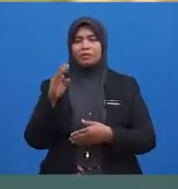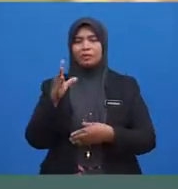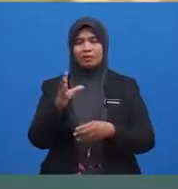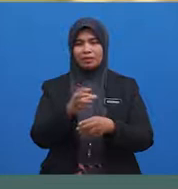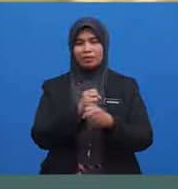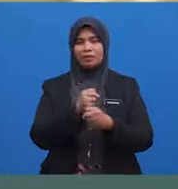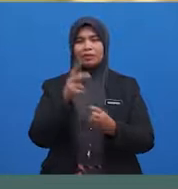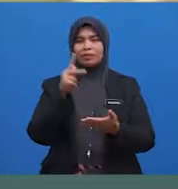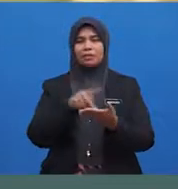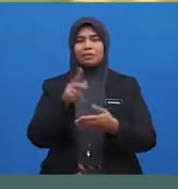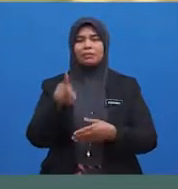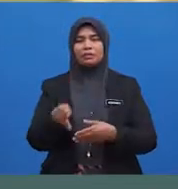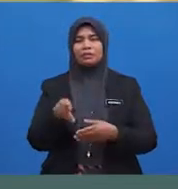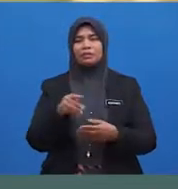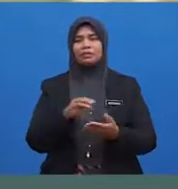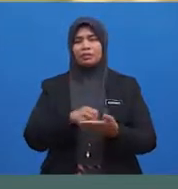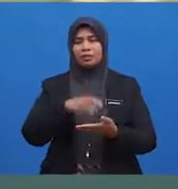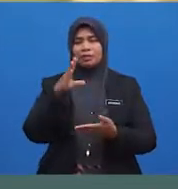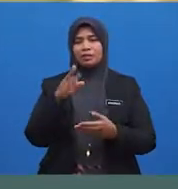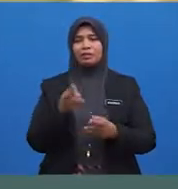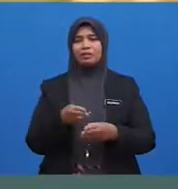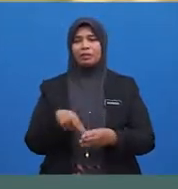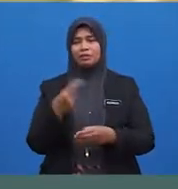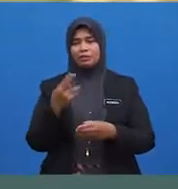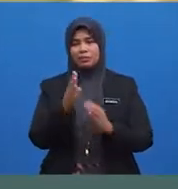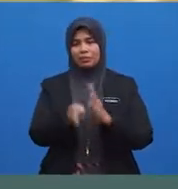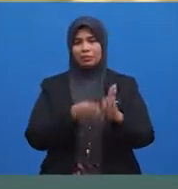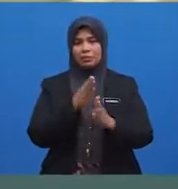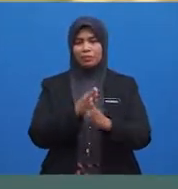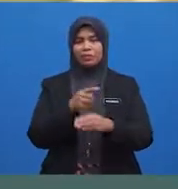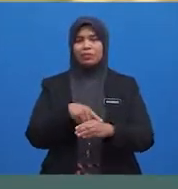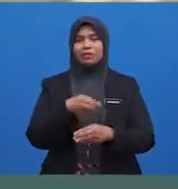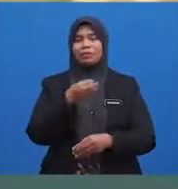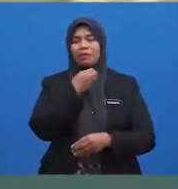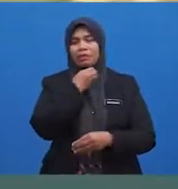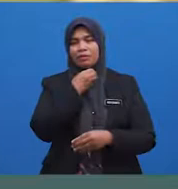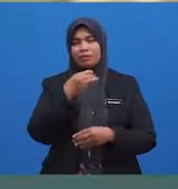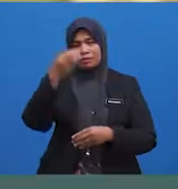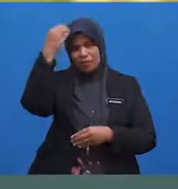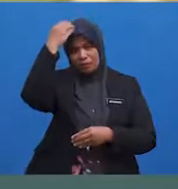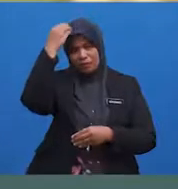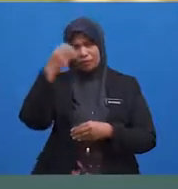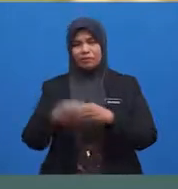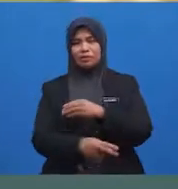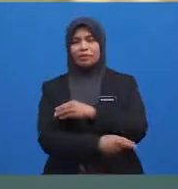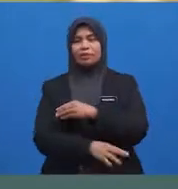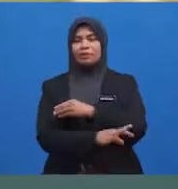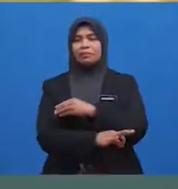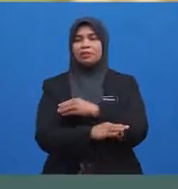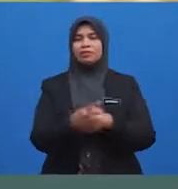dan menghuraikan kekayaan hasil bumi yang terdapat di negeri Perak, Selangor, Negeri Sembilan dan